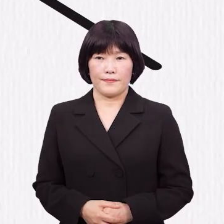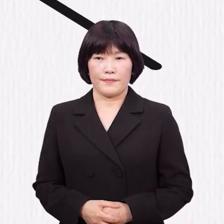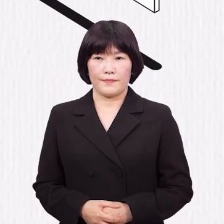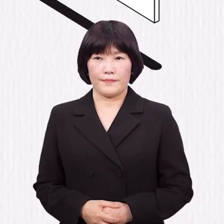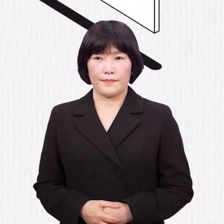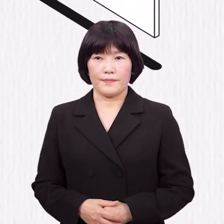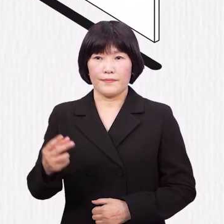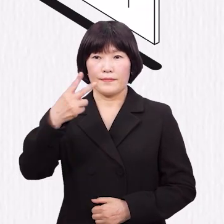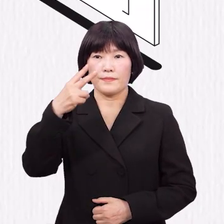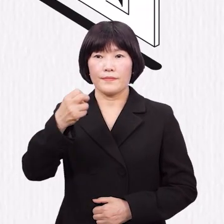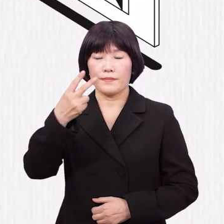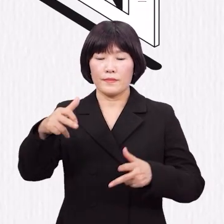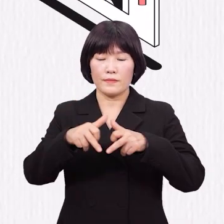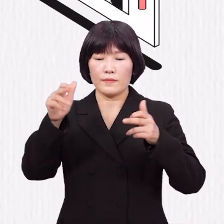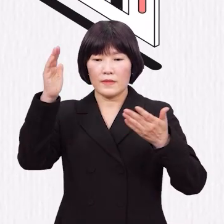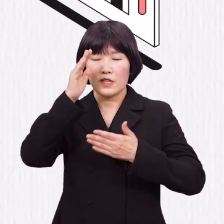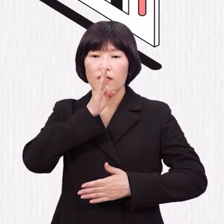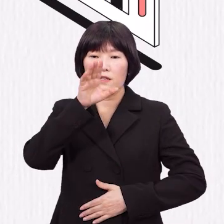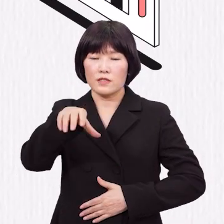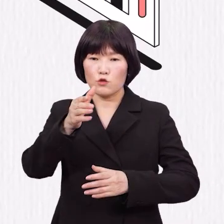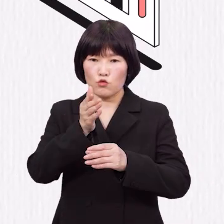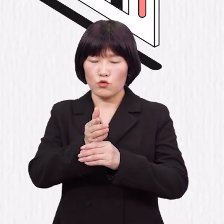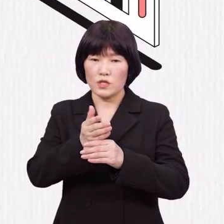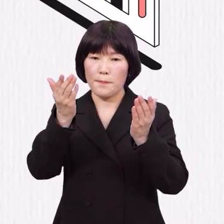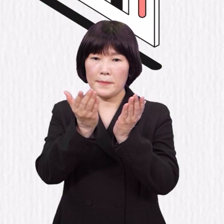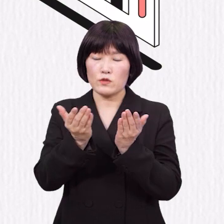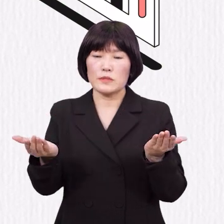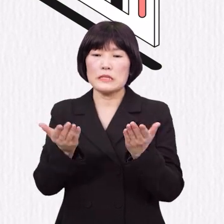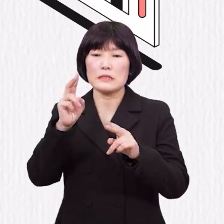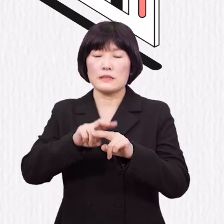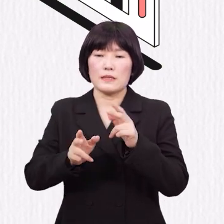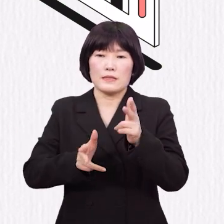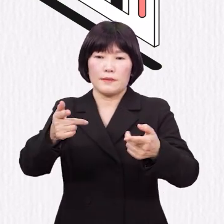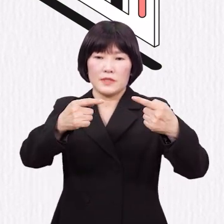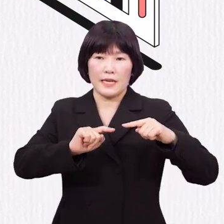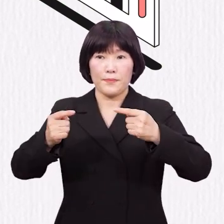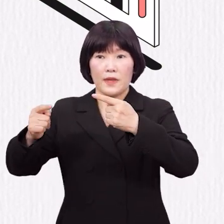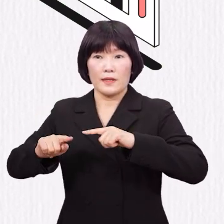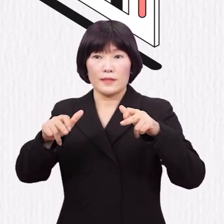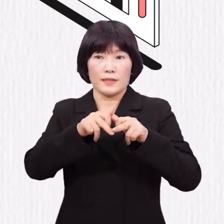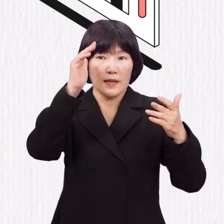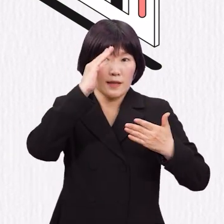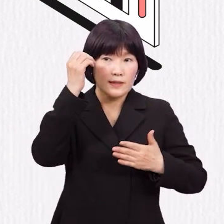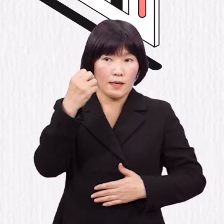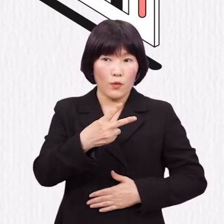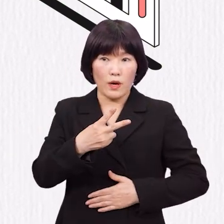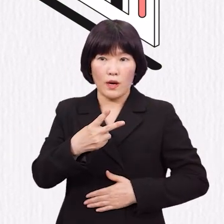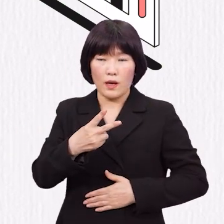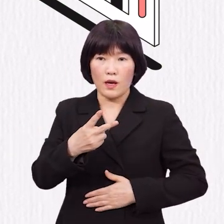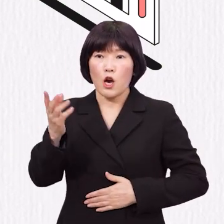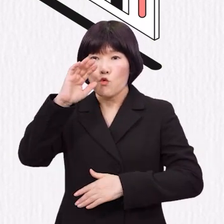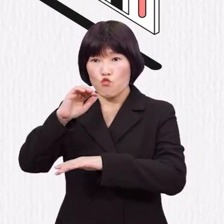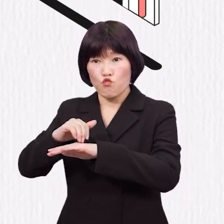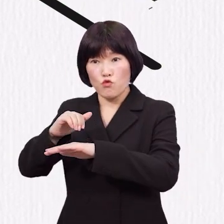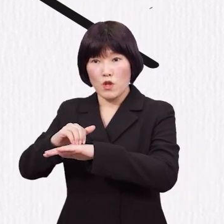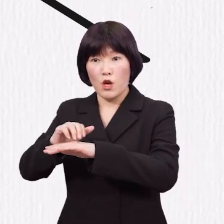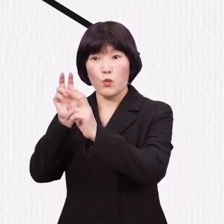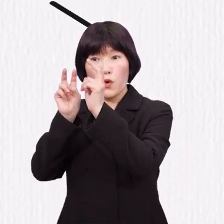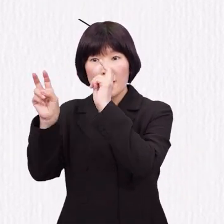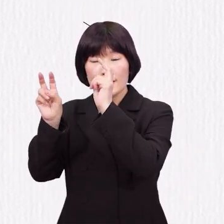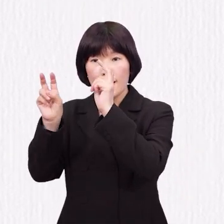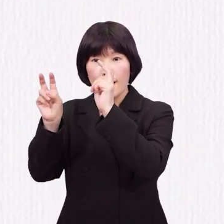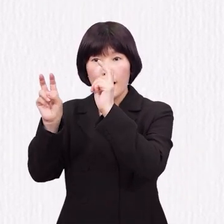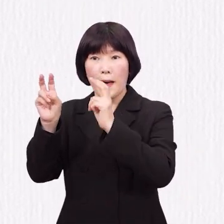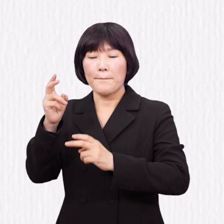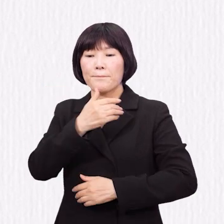2022년 장애학생 현장 중심 맞춤형 일자리 사업에 참여한 장애학생들과 현장훈련 사업체의 사업주 만족도를